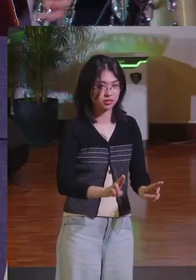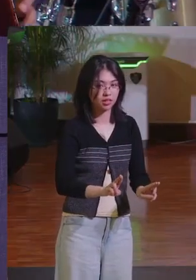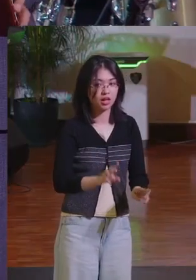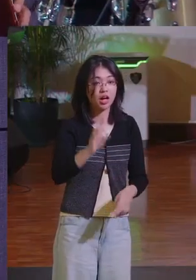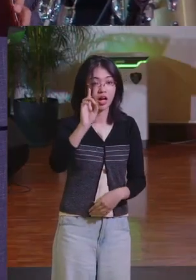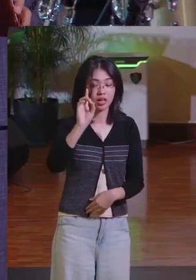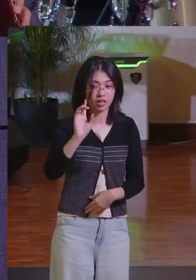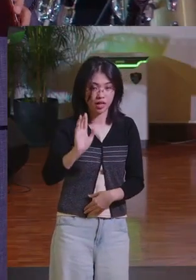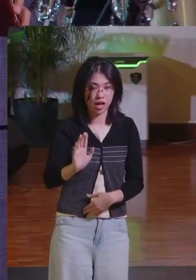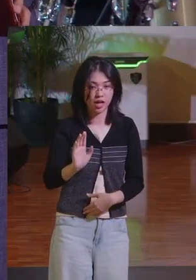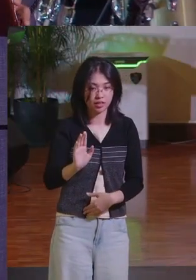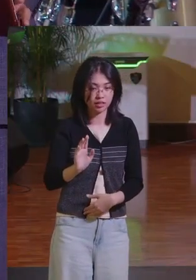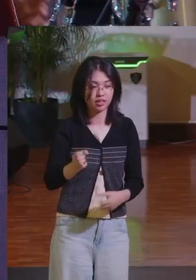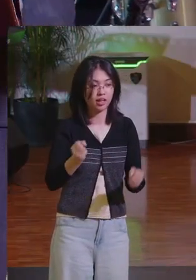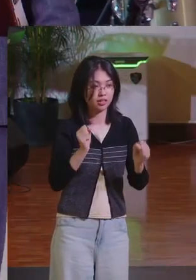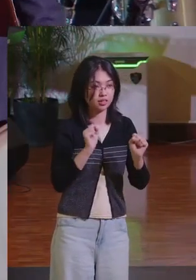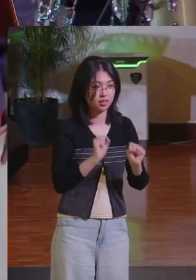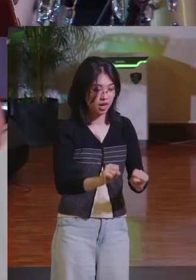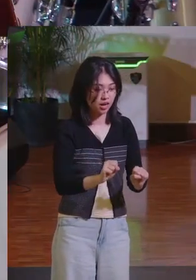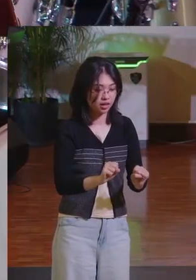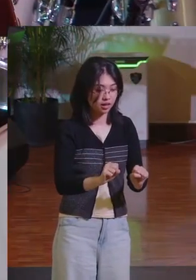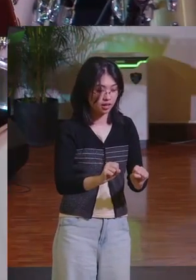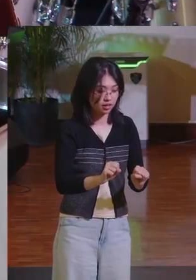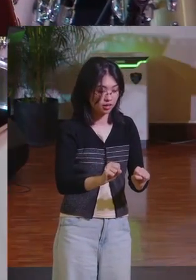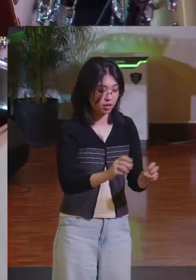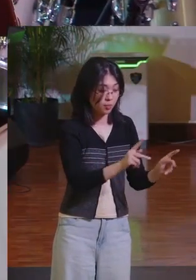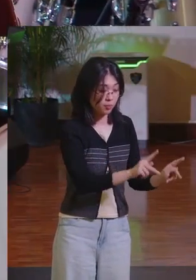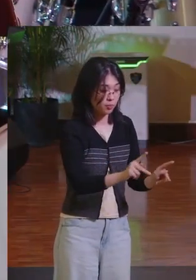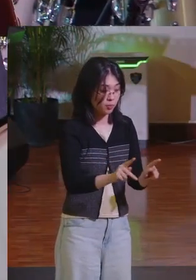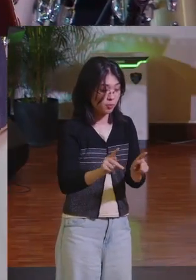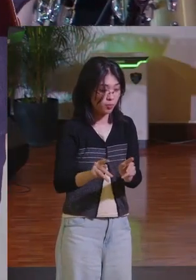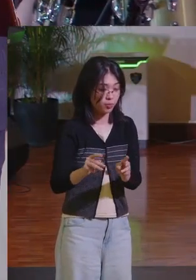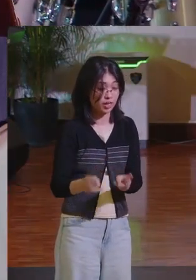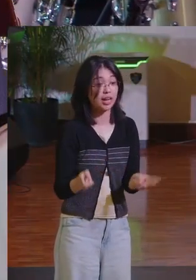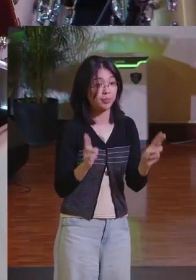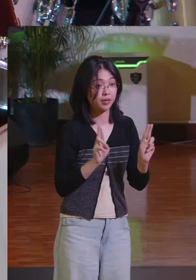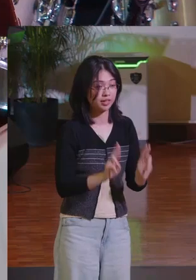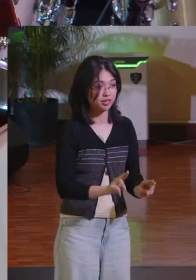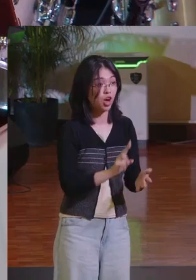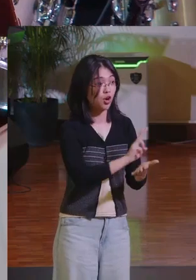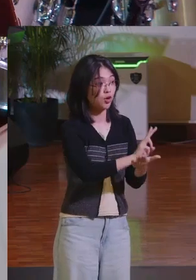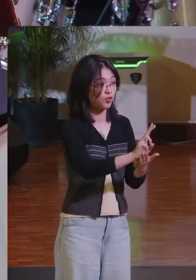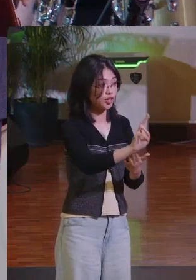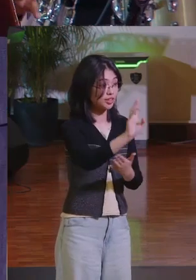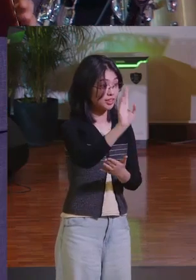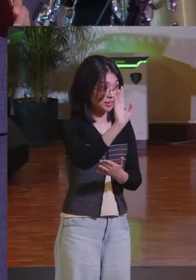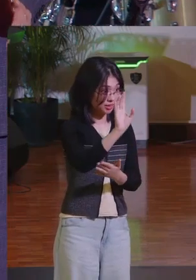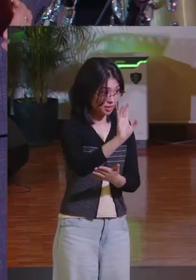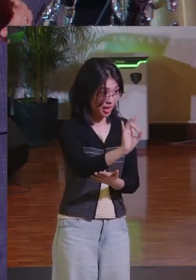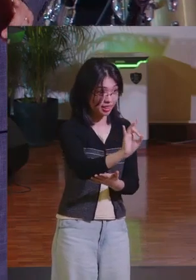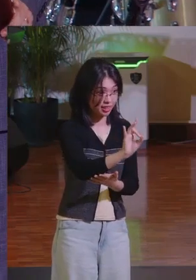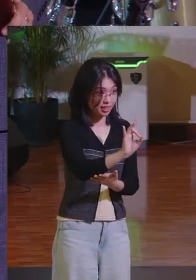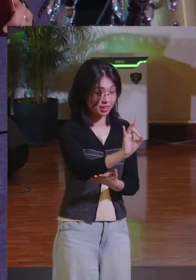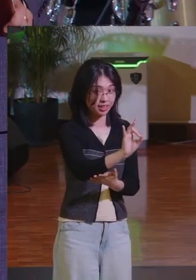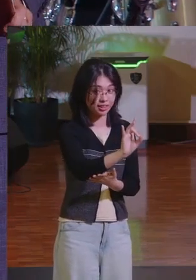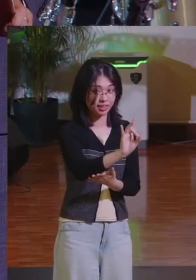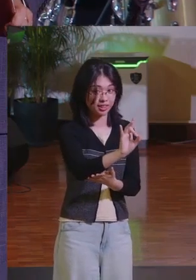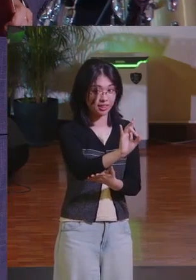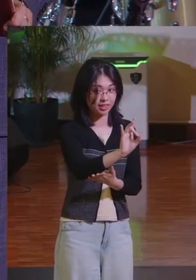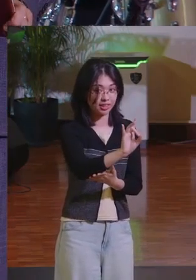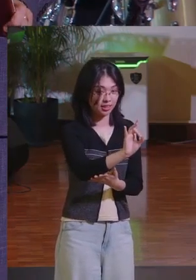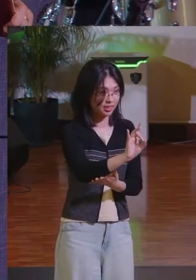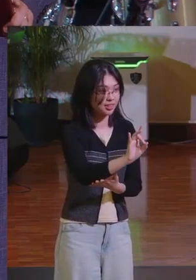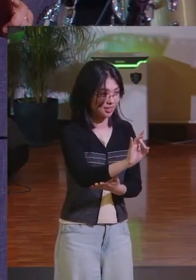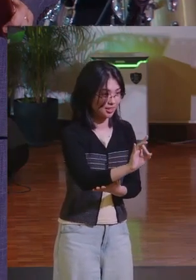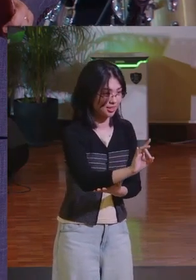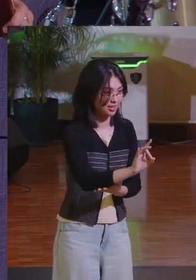mga circumstances so that it will align to His will. Verse 8 na po tayo. Bilis natin, Verse 7,